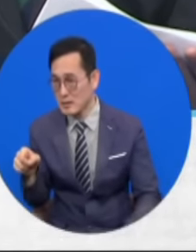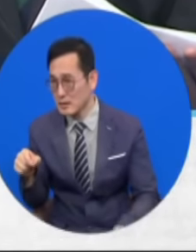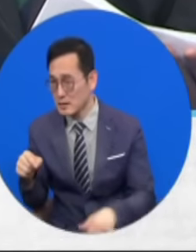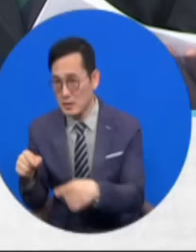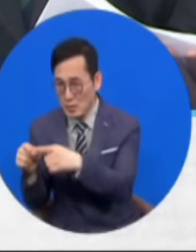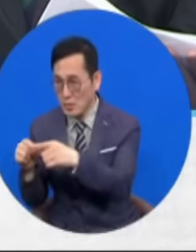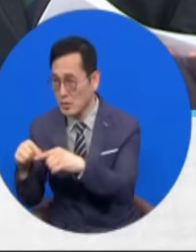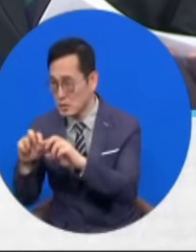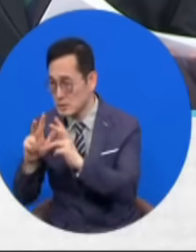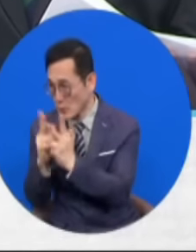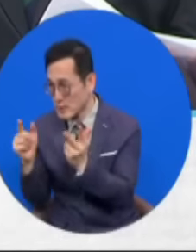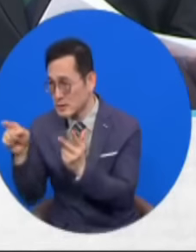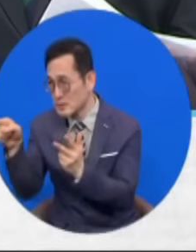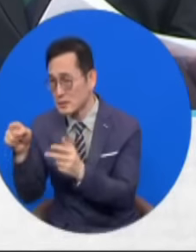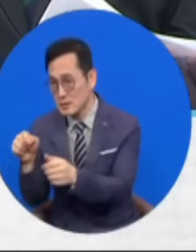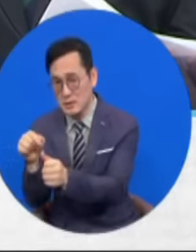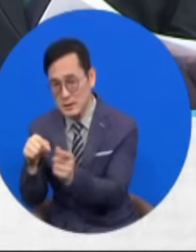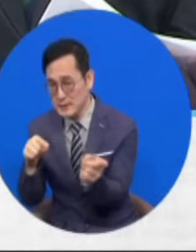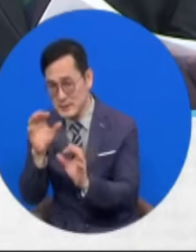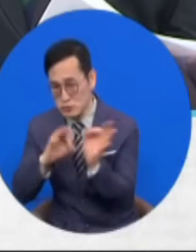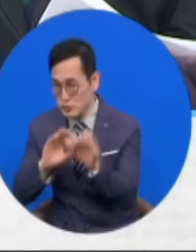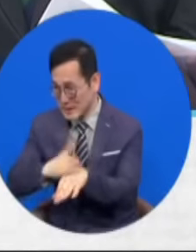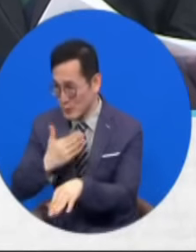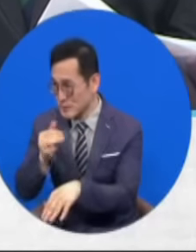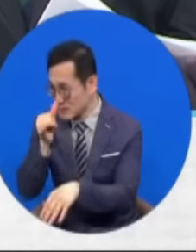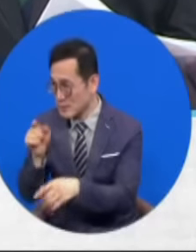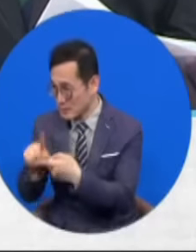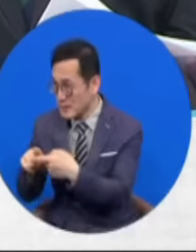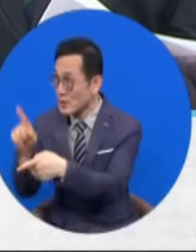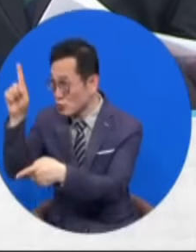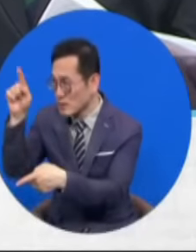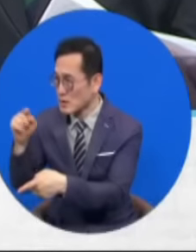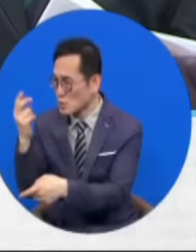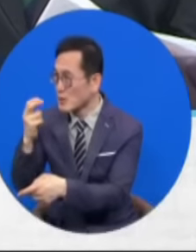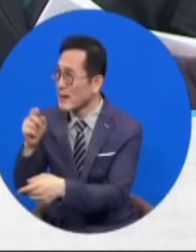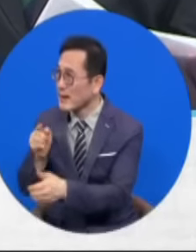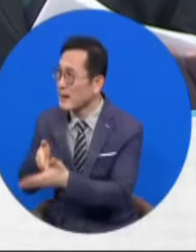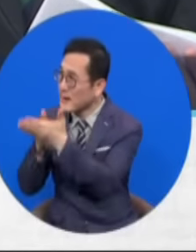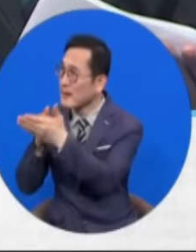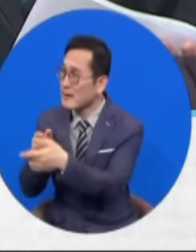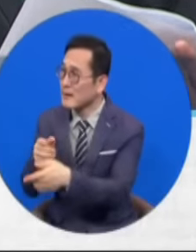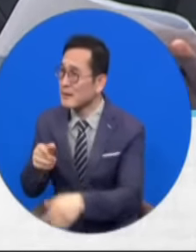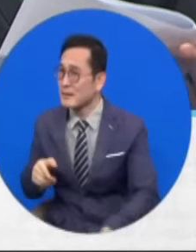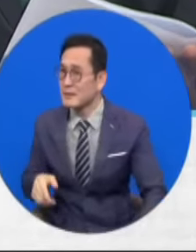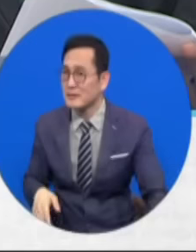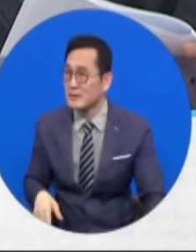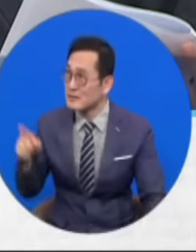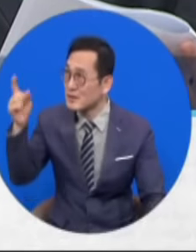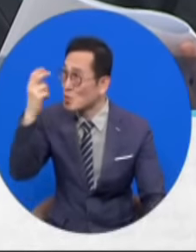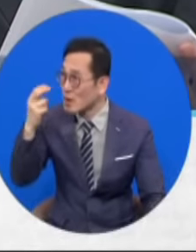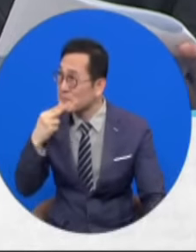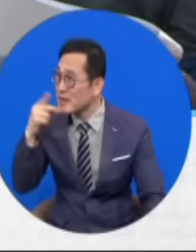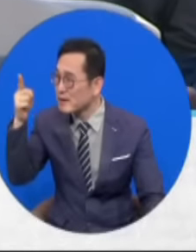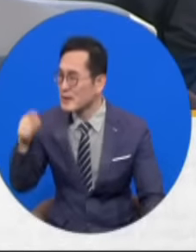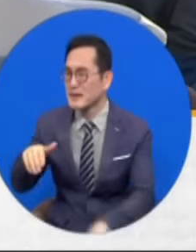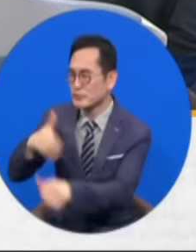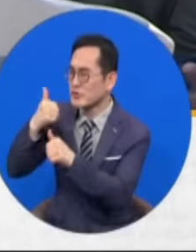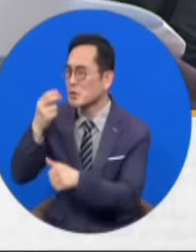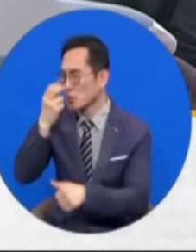않았느냐 그렇기 때문에 법사를 통해서 한번 조사를 해 보겠다라는 건 정도로 보이고요 제 개인적 의견 그리고 그고 뭐